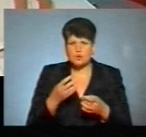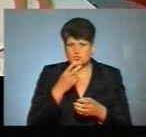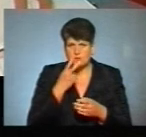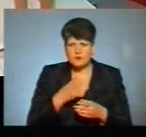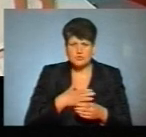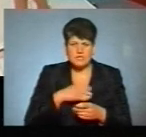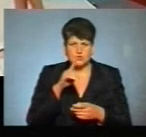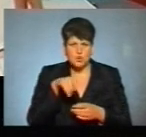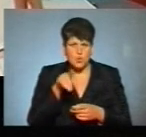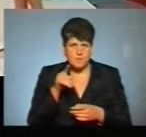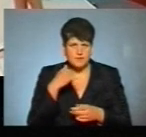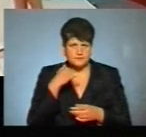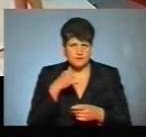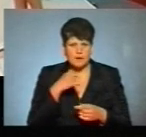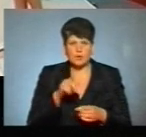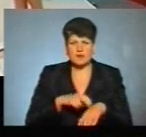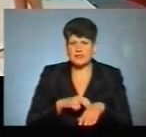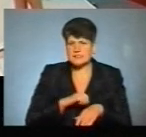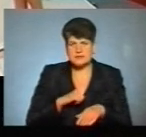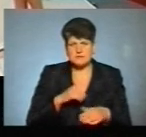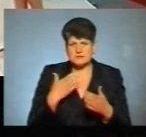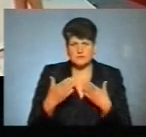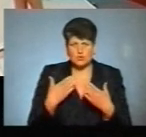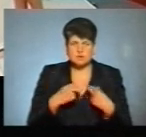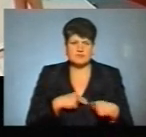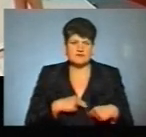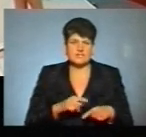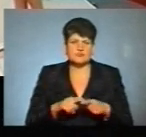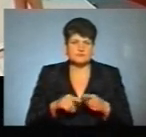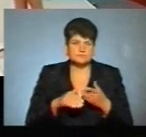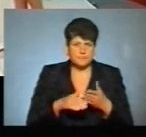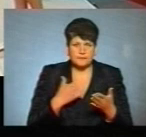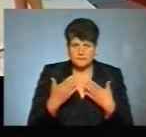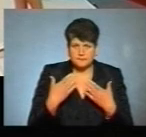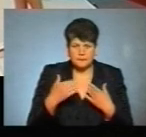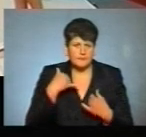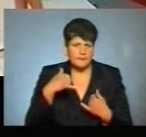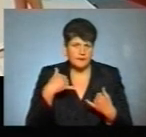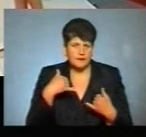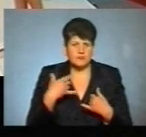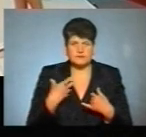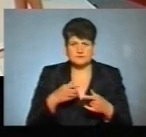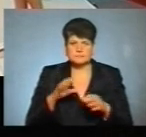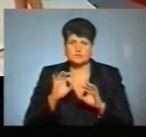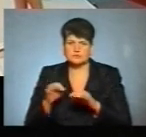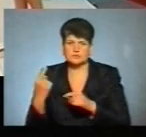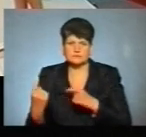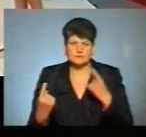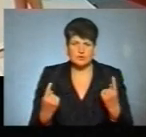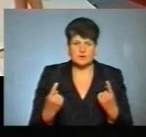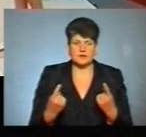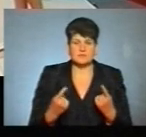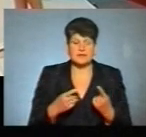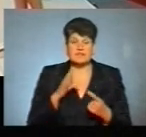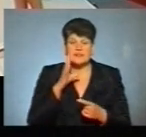бачать вже наш номер, або лікарі між собою спілкуються, чи працівники швидкої, так, і вони просто передають один одному інформацію, ми вже не встигаємо